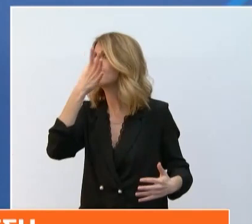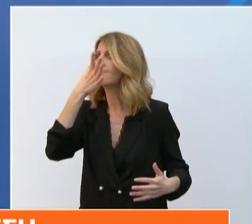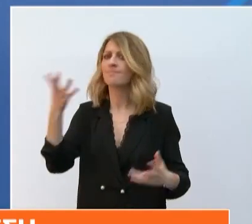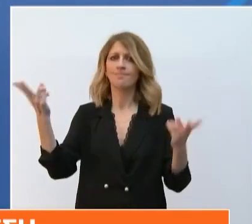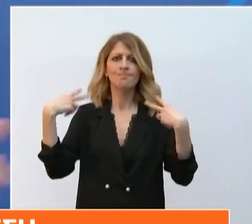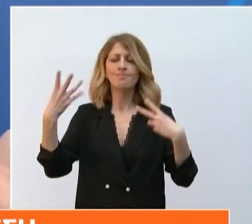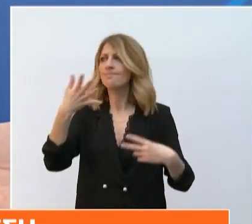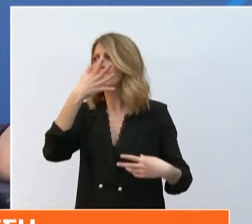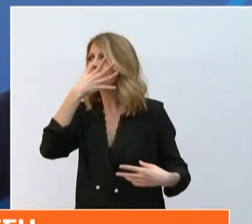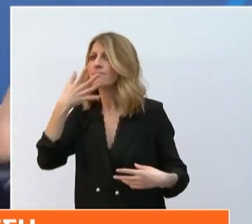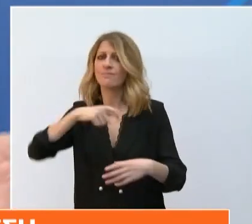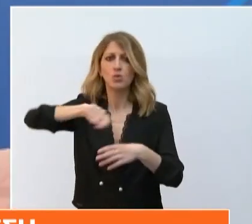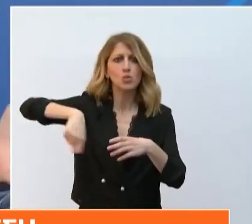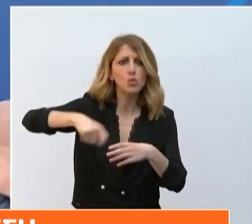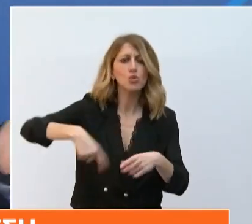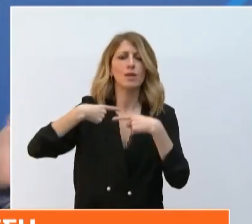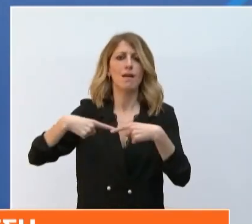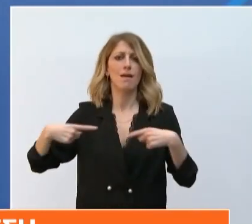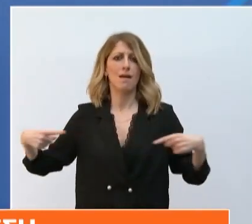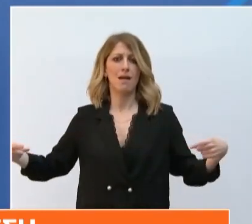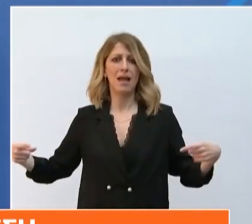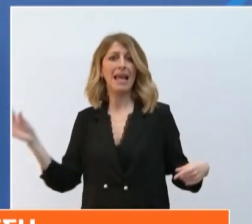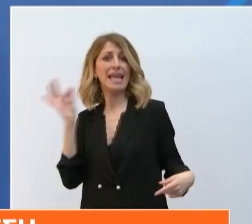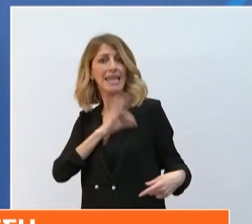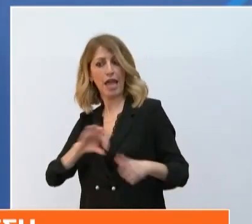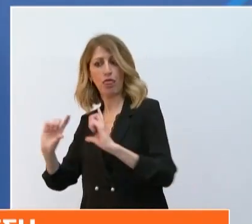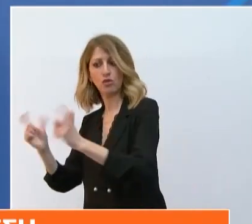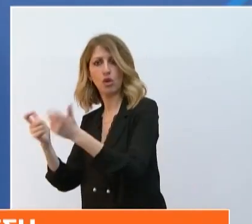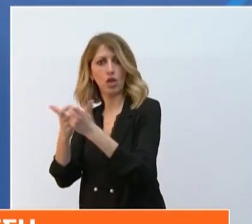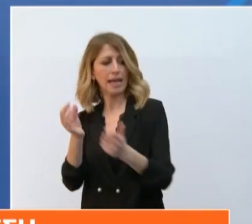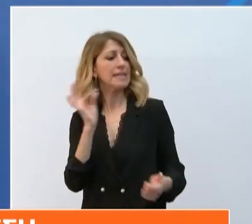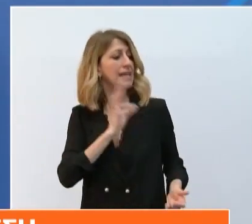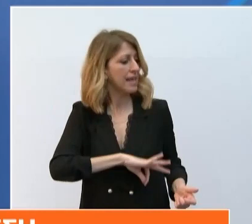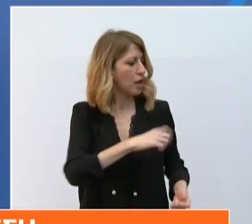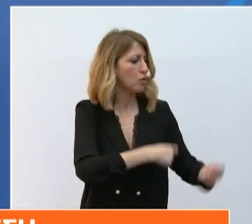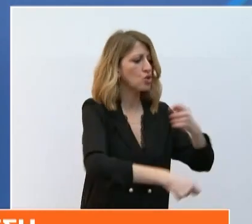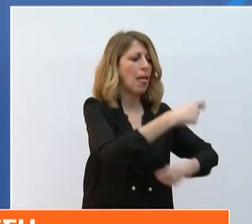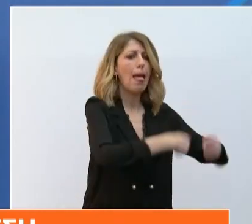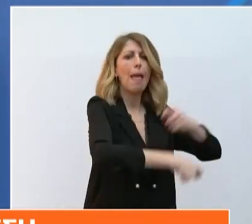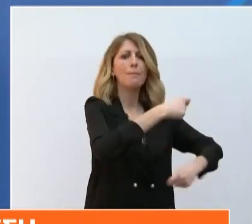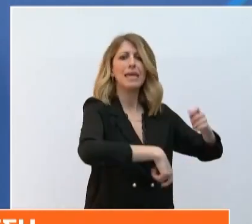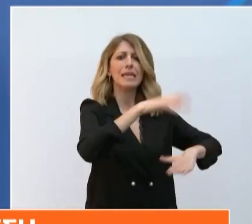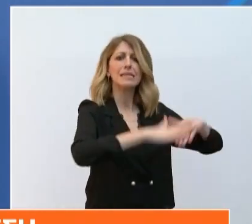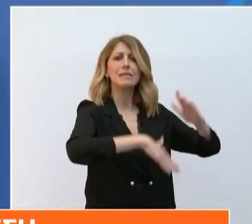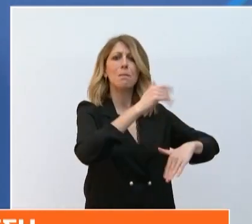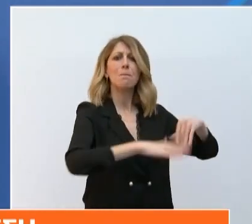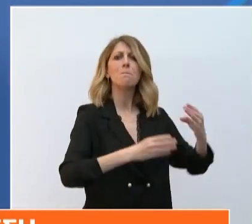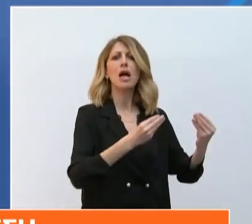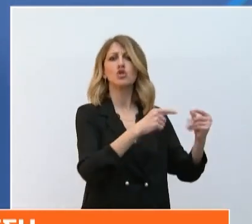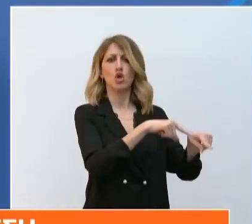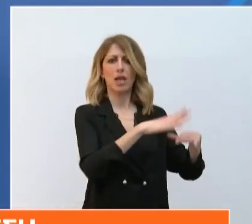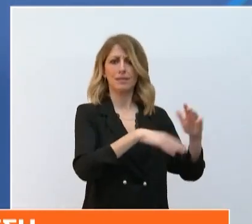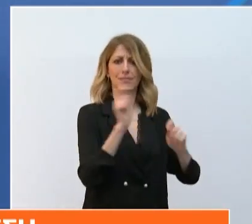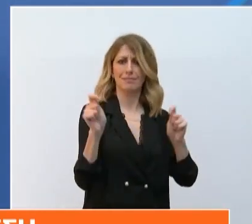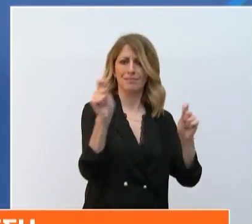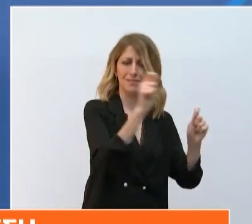του Ταμείου Ανάκαμψης. Όταν, παραδείγματος χάρη, να σας πάω σε ένα τελείως διαφορετικό, με τελείως διαφορετική δράση, όταν, παραδείγματος χάρη, θα ανακαινήσουμε από τους